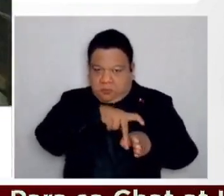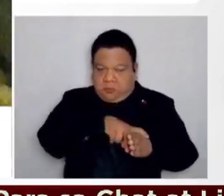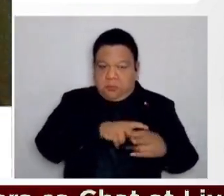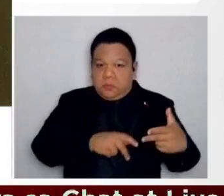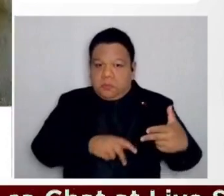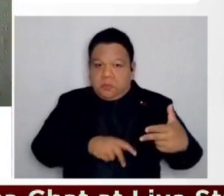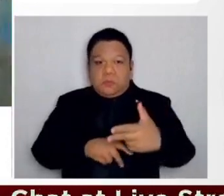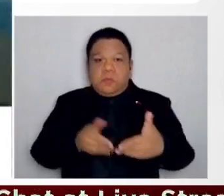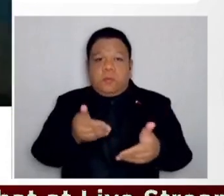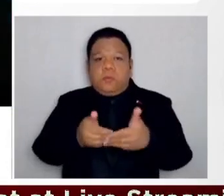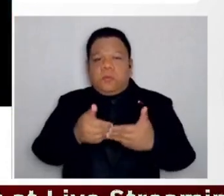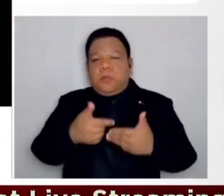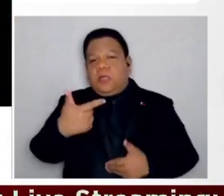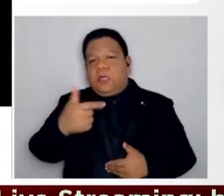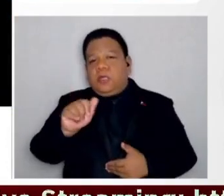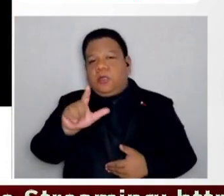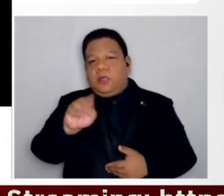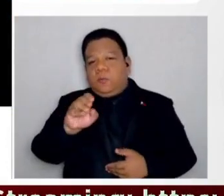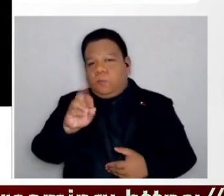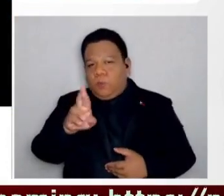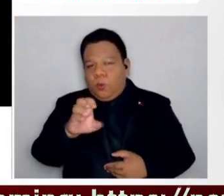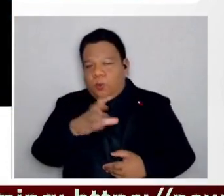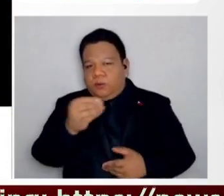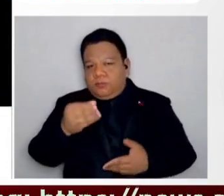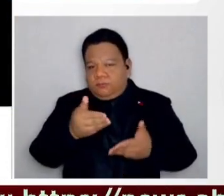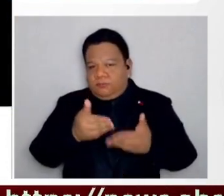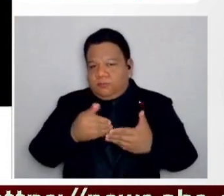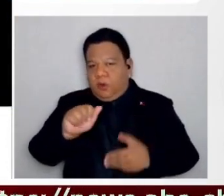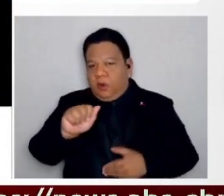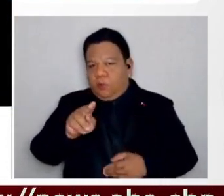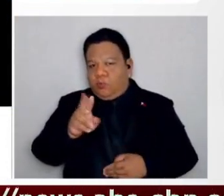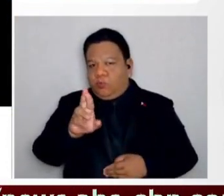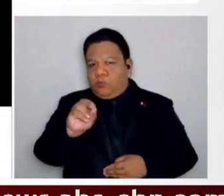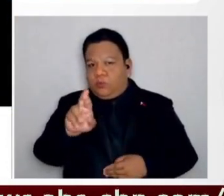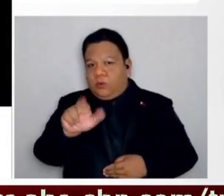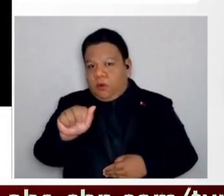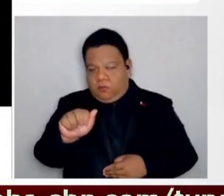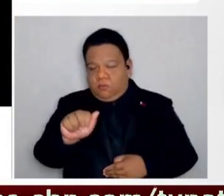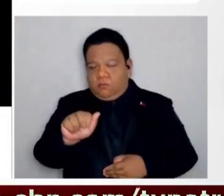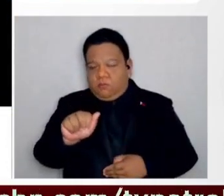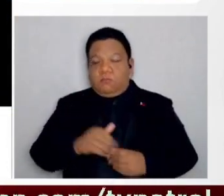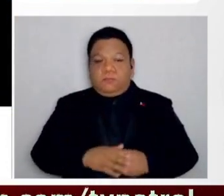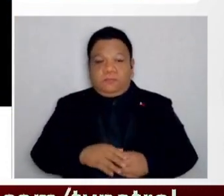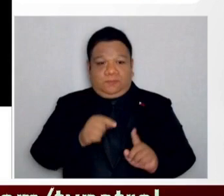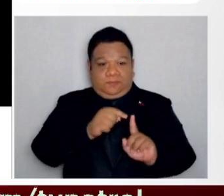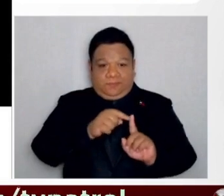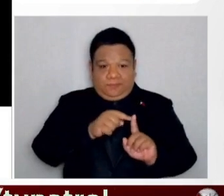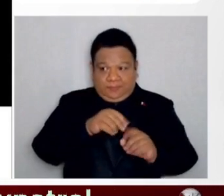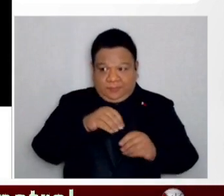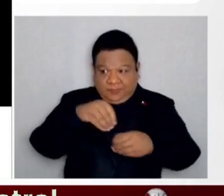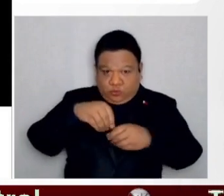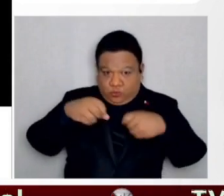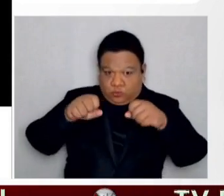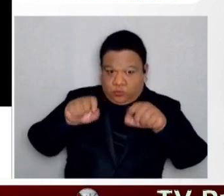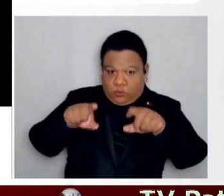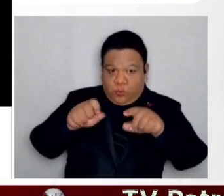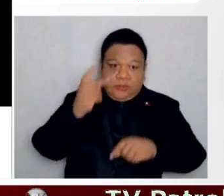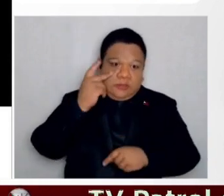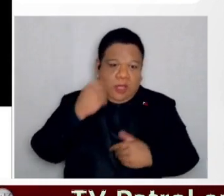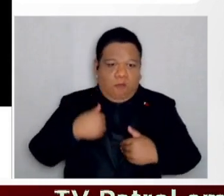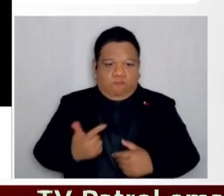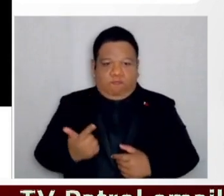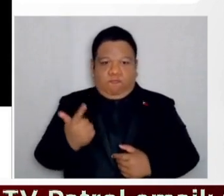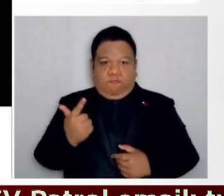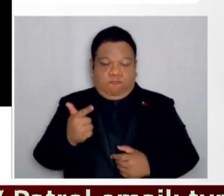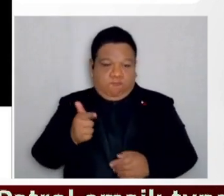Aurora Boulevard sa Quezon City. Sa loob ng tindahan, makikita ang lalaki na may hawak na baril habang naglalakad. Sa harap niya ang empleyado ng tindahan